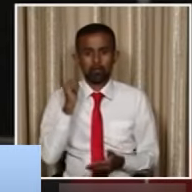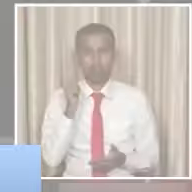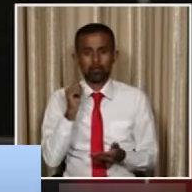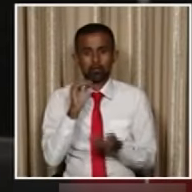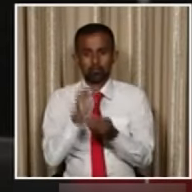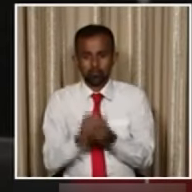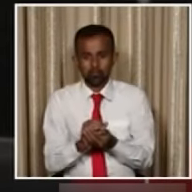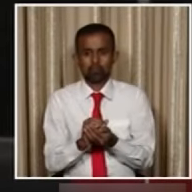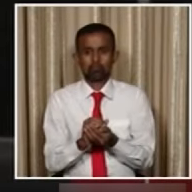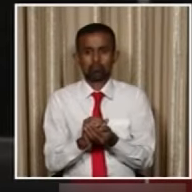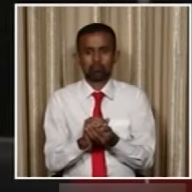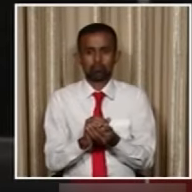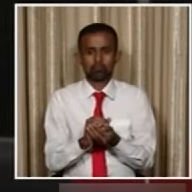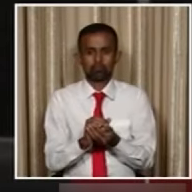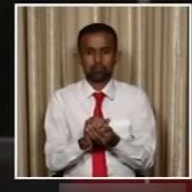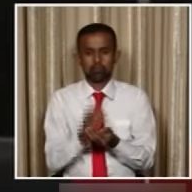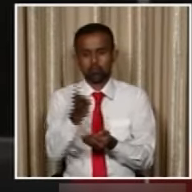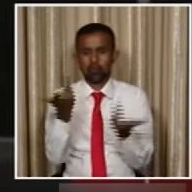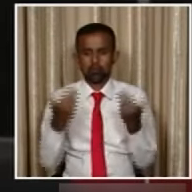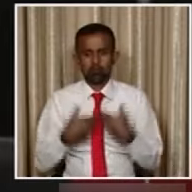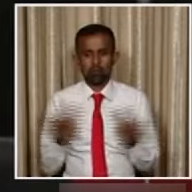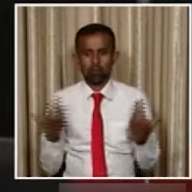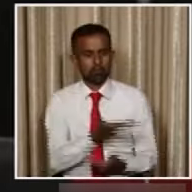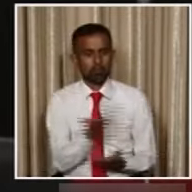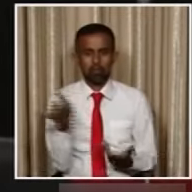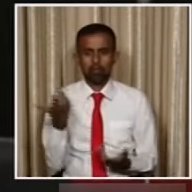ගෙනවත්තපු හින්දා. මේක අල්ල ගත්ත නම් ඔබතුමත් නැහැ මමත් නැහැ මේගොල්ලොත්